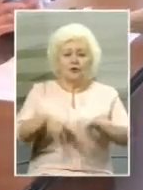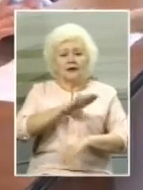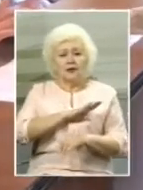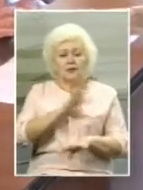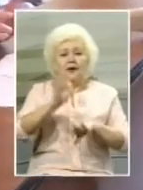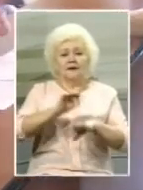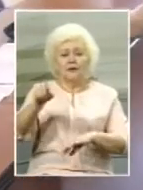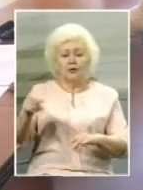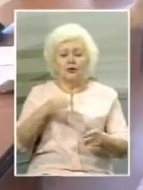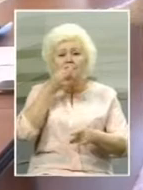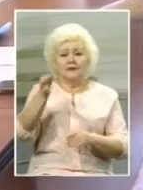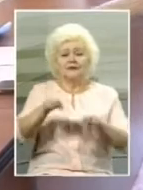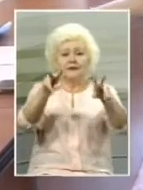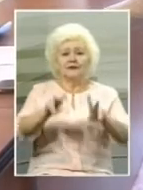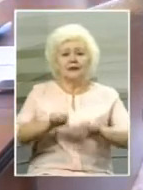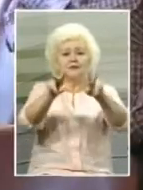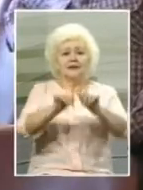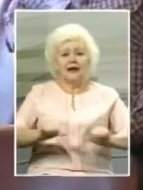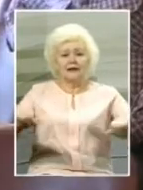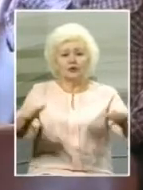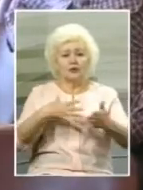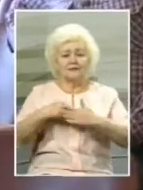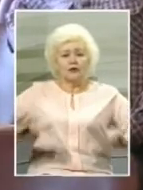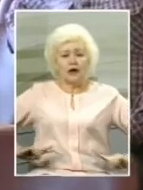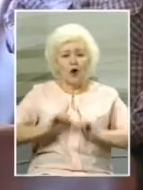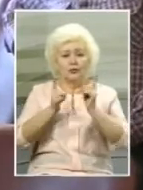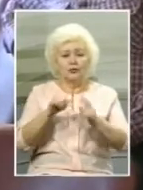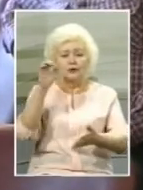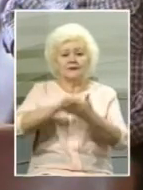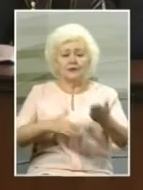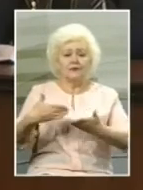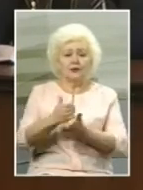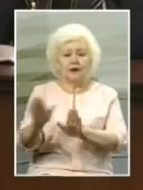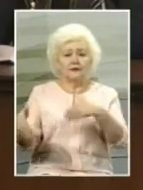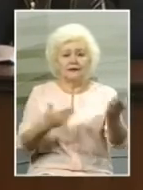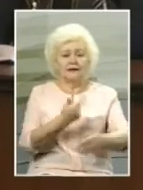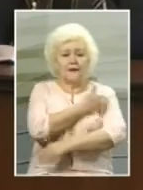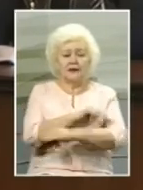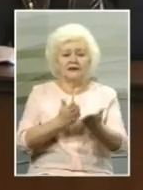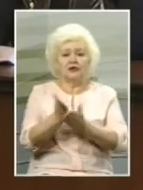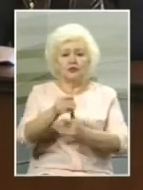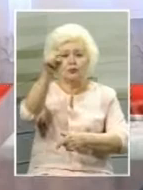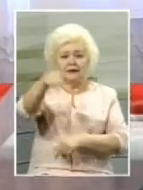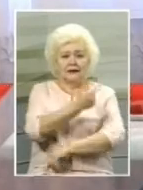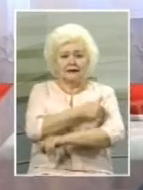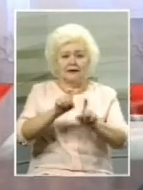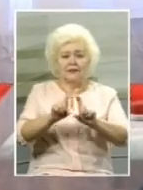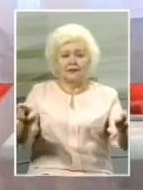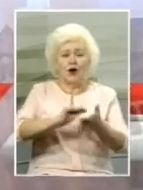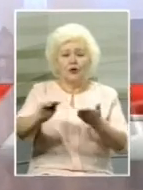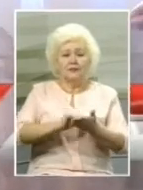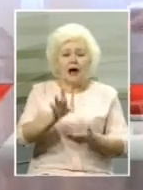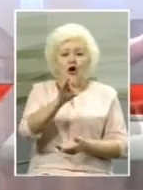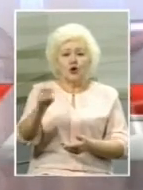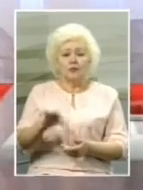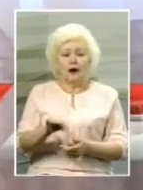померлої пацієнтки висловили членам спеціальної комісії своє обурення з приводу якості надання медичних послуг в цій лікарні. Він приписав